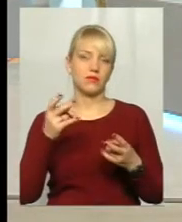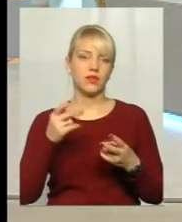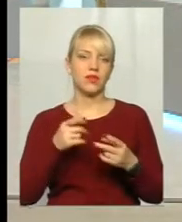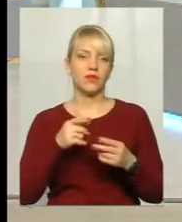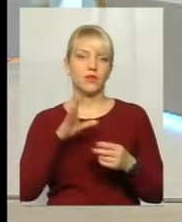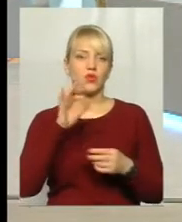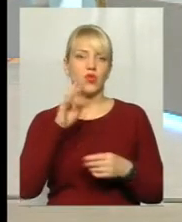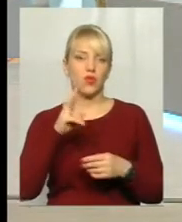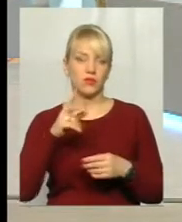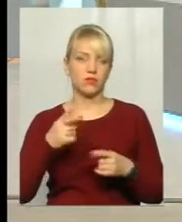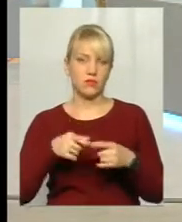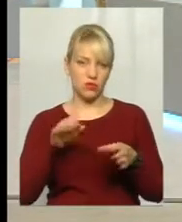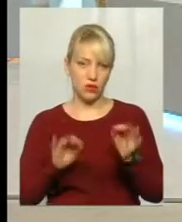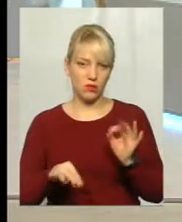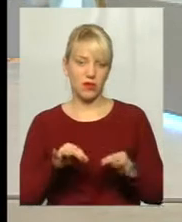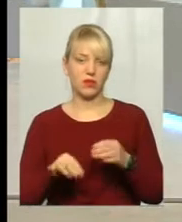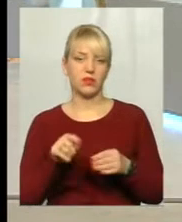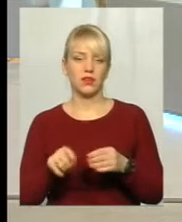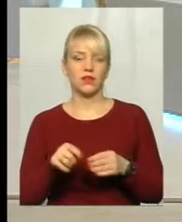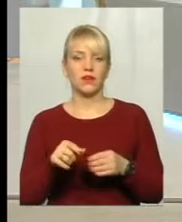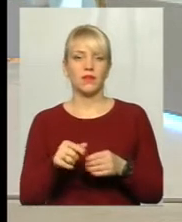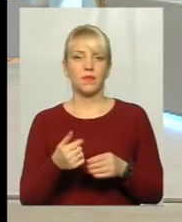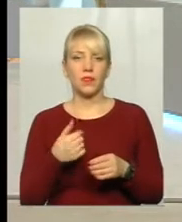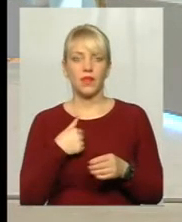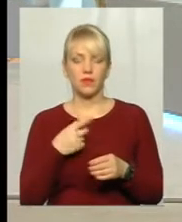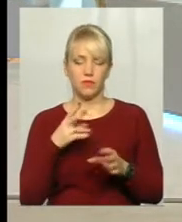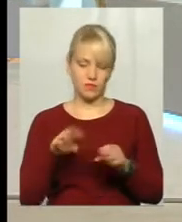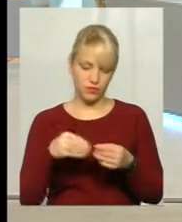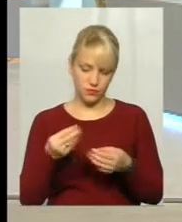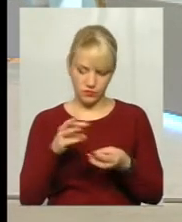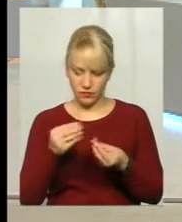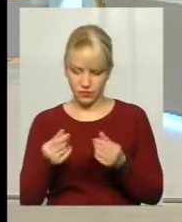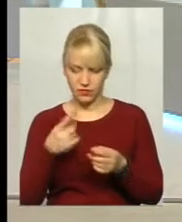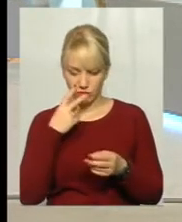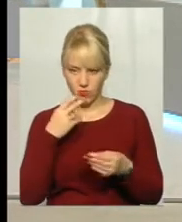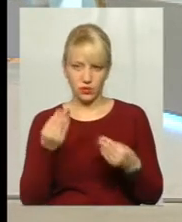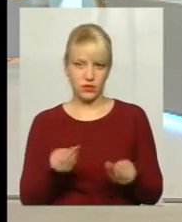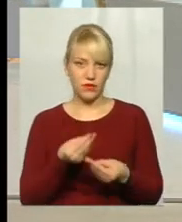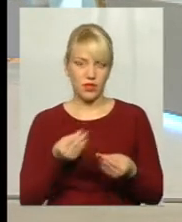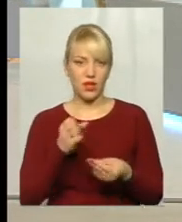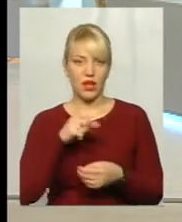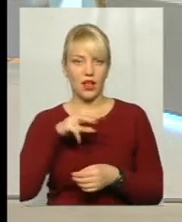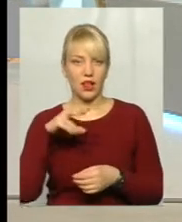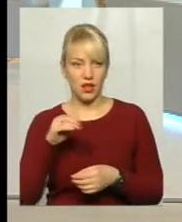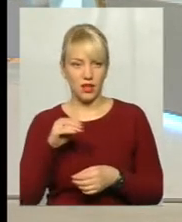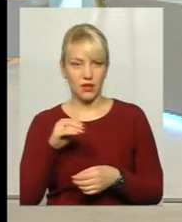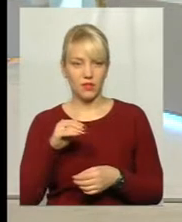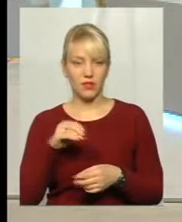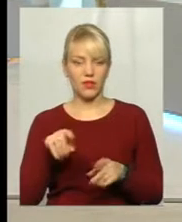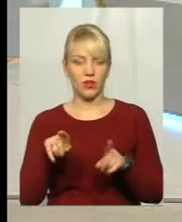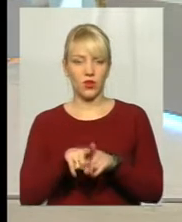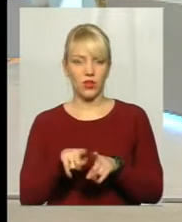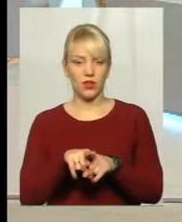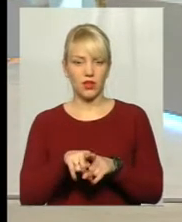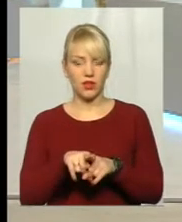Так навіть розмухала одну цукерку, подивілася, свіжа. Але одна була доза,